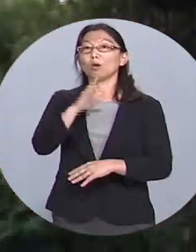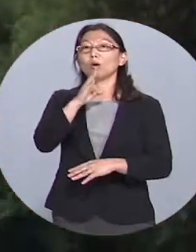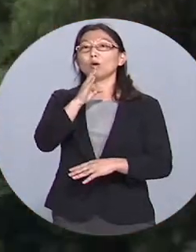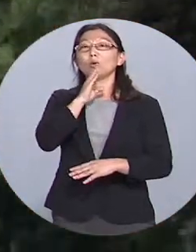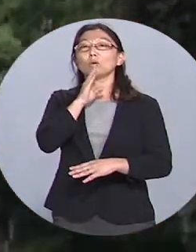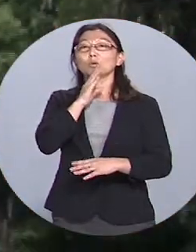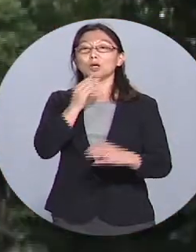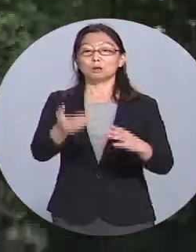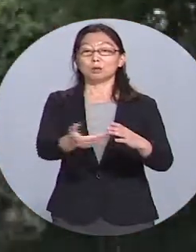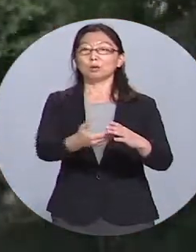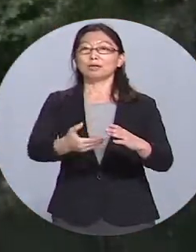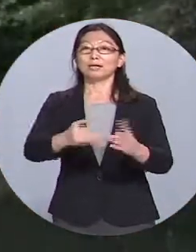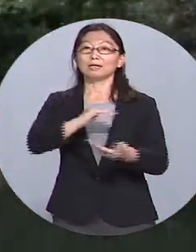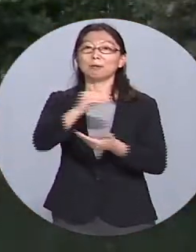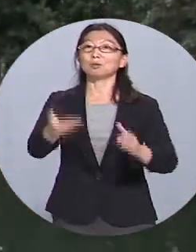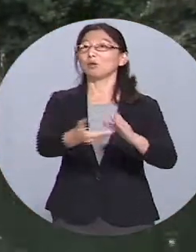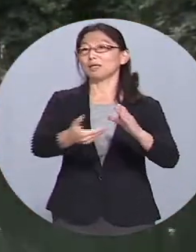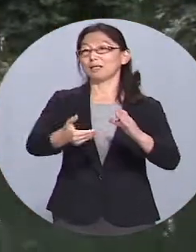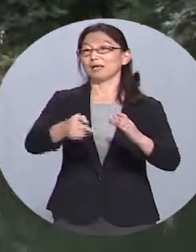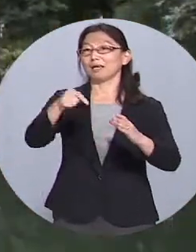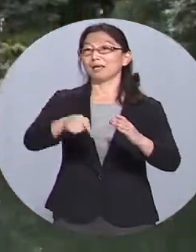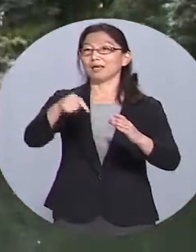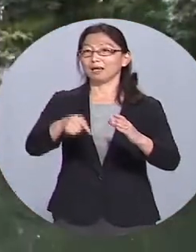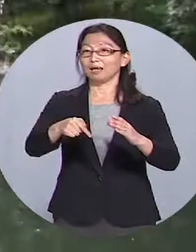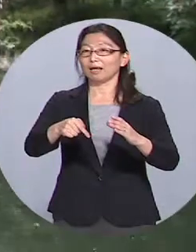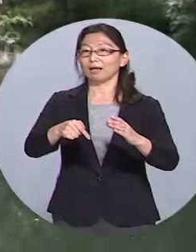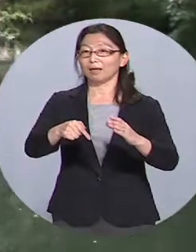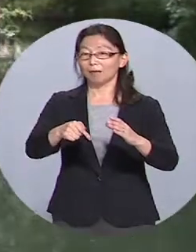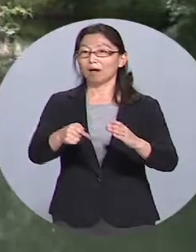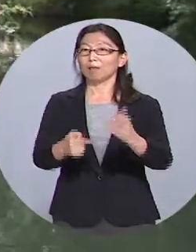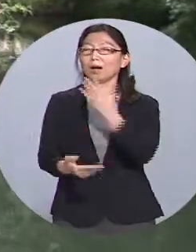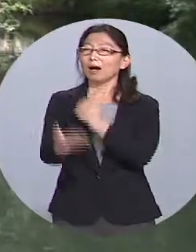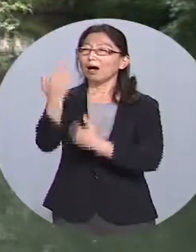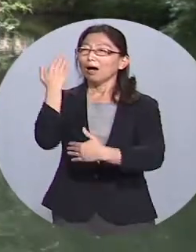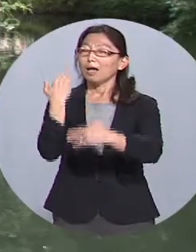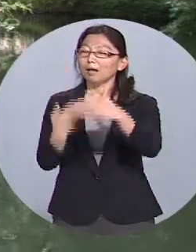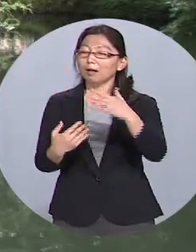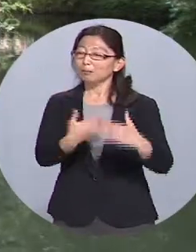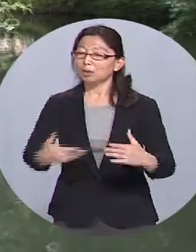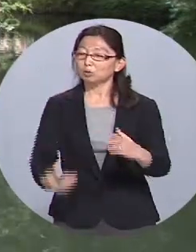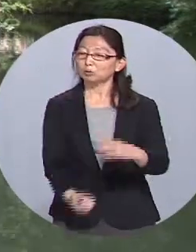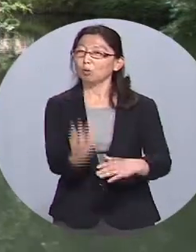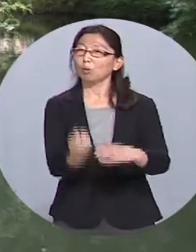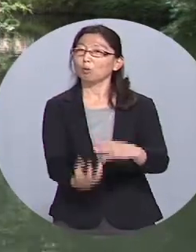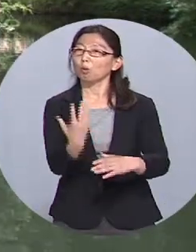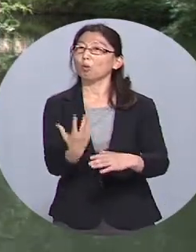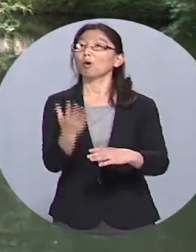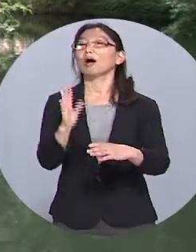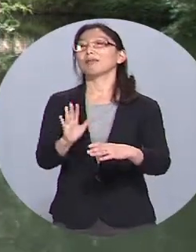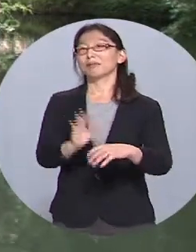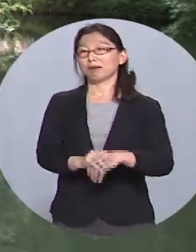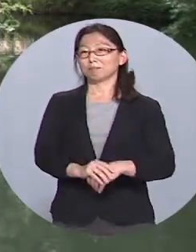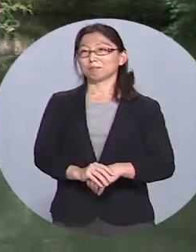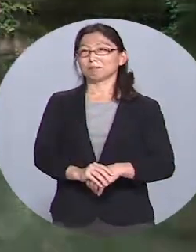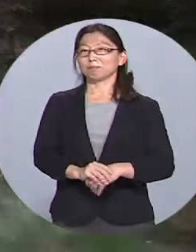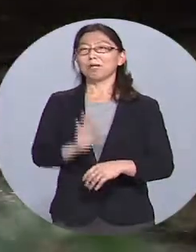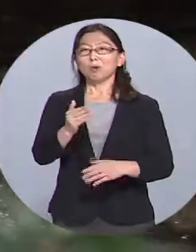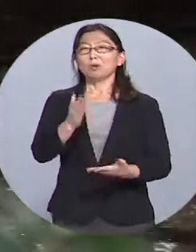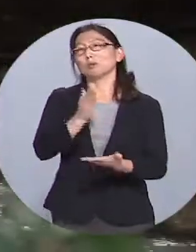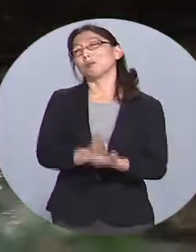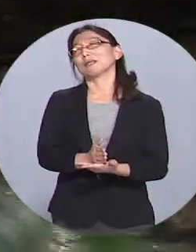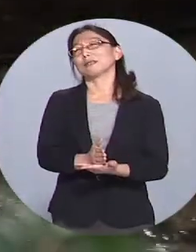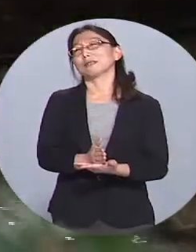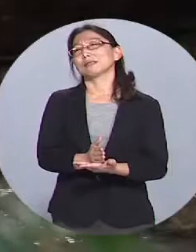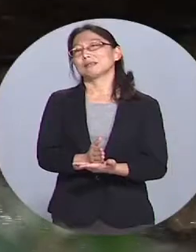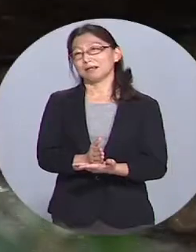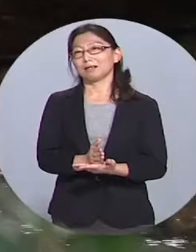の中心にあった玉の池なんですけども、 はい、 あの1960年代ぐらいまでは自然の湧水があったんですけども、 はい、 枯れてしまいまして、ま